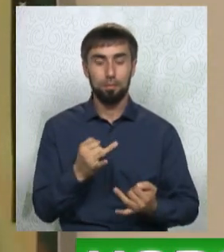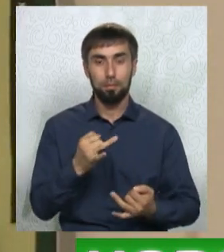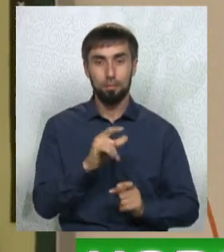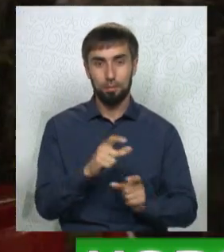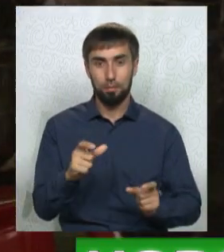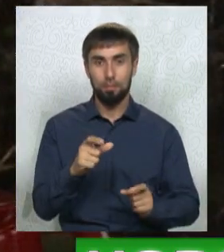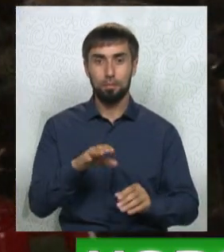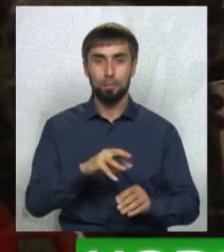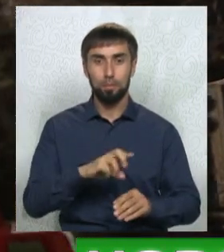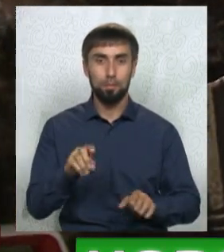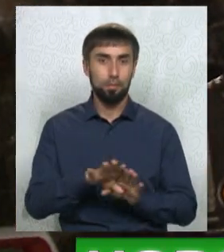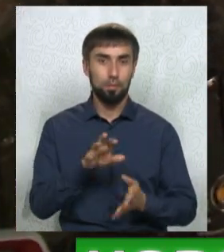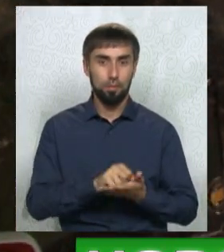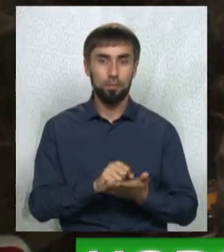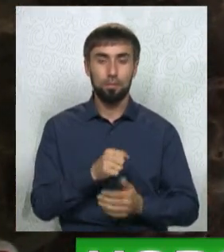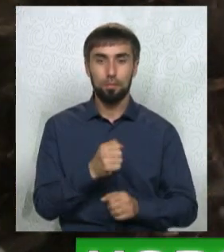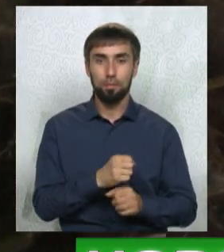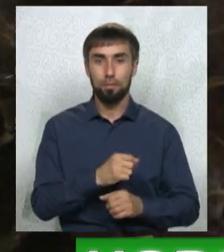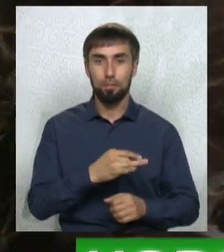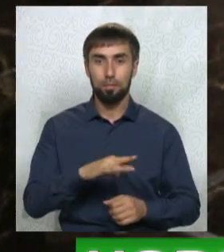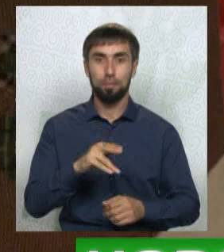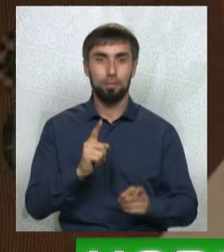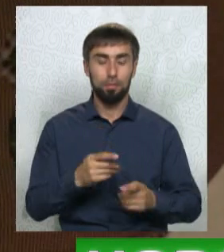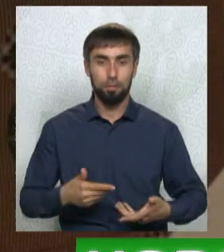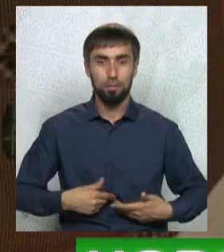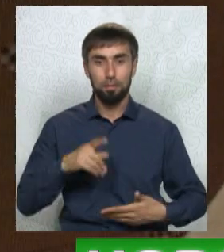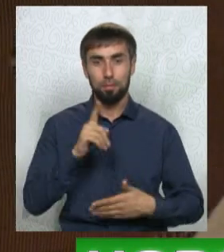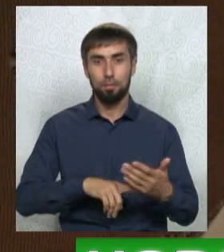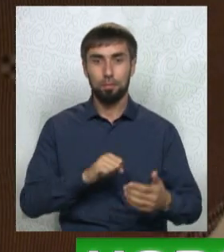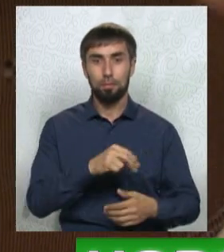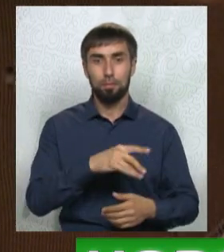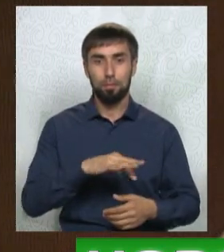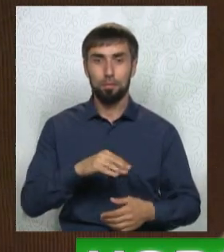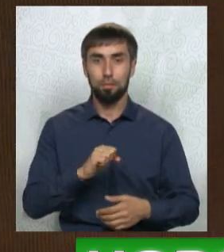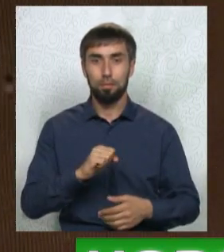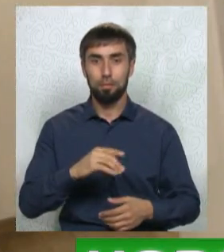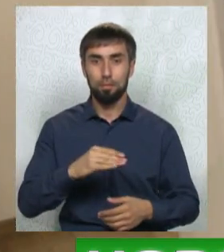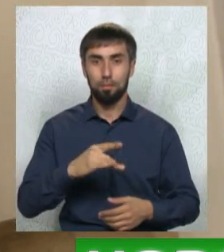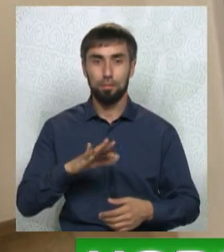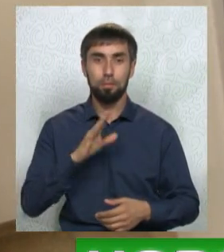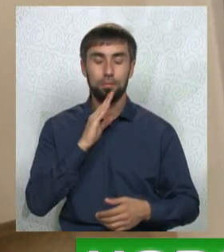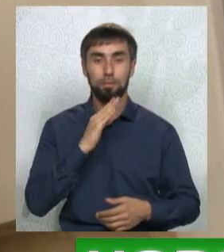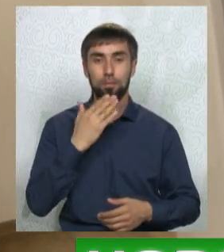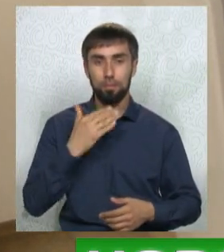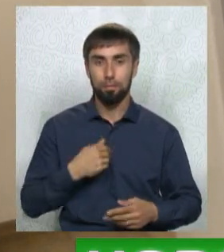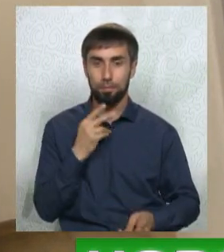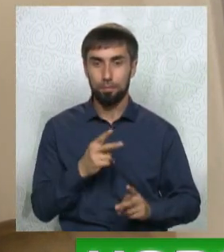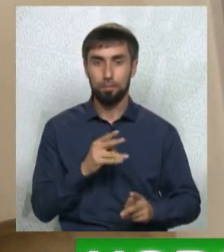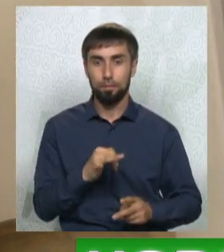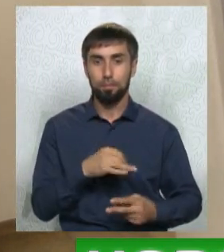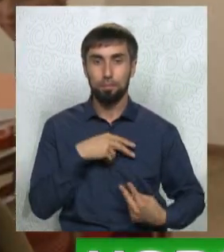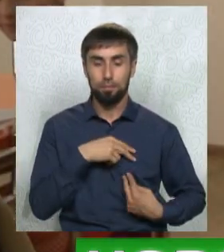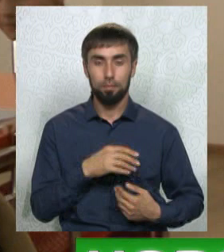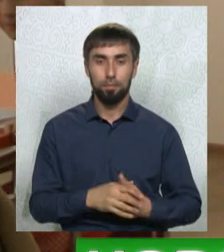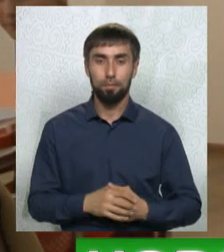учеников. Тем более такие занятия адаптируют школьников к реальной жизни, признается Алия Ажигова. Девочка любит готовить, усердно старается на каждом